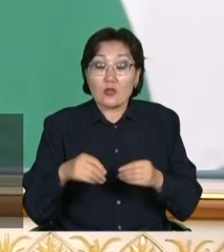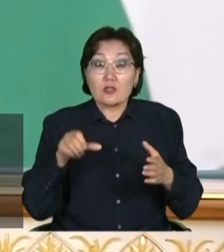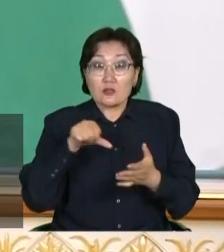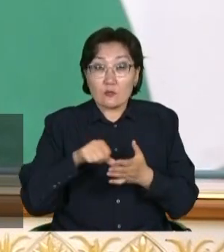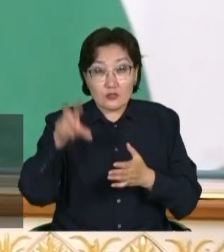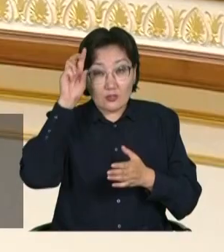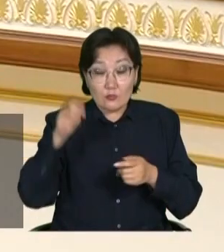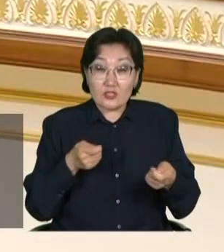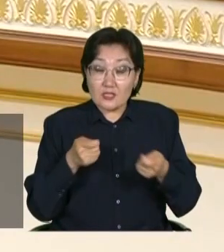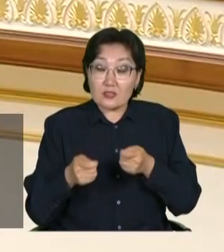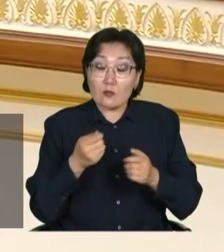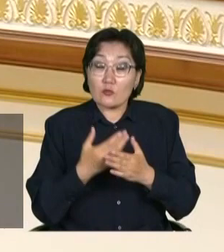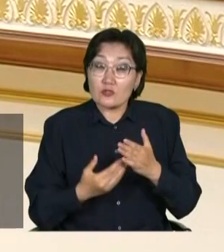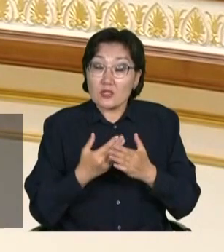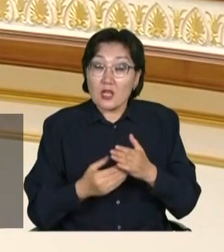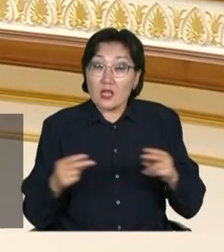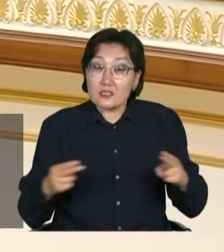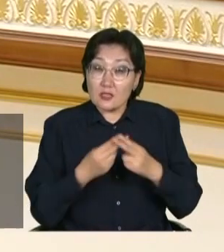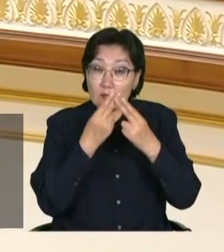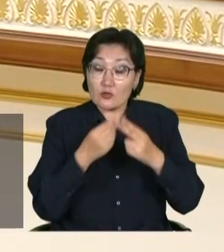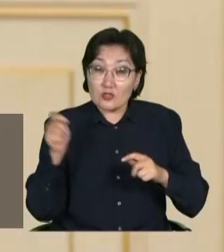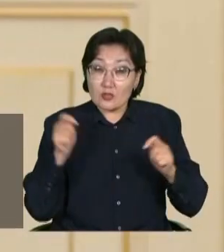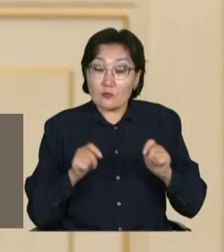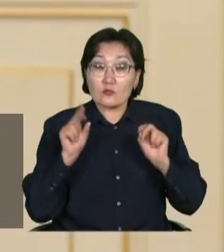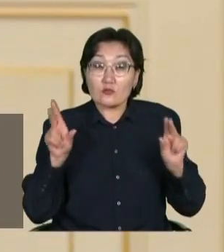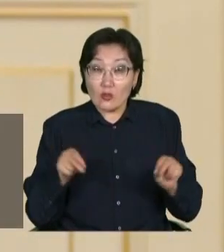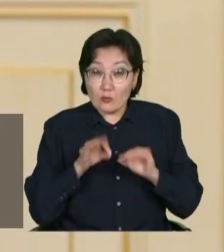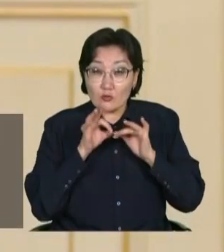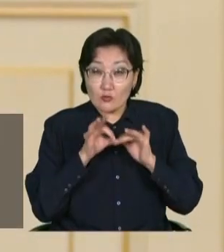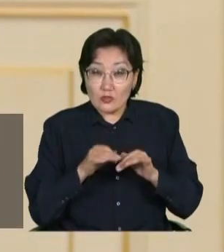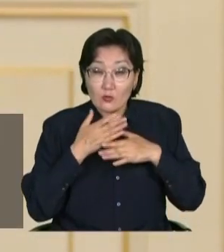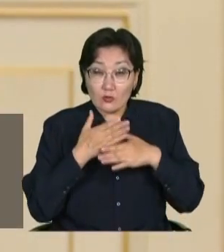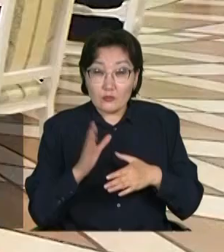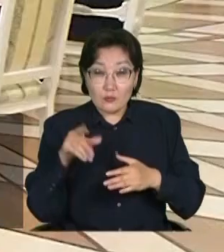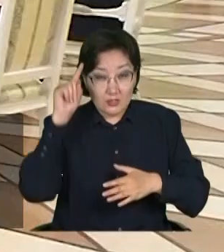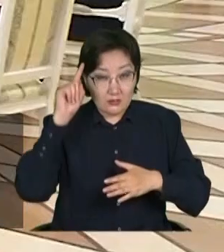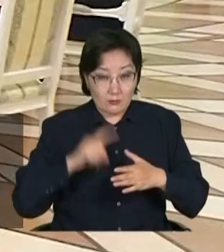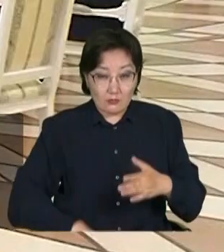басшылары кеңесінің Астанадағы отырысын табысты өткізуге ықпал ететініне сенімдімін.